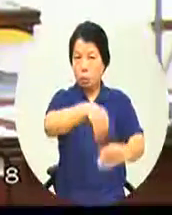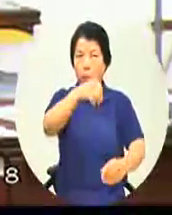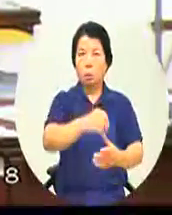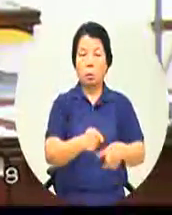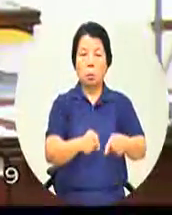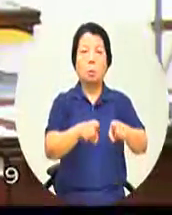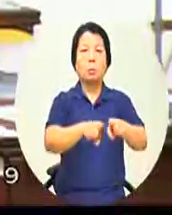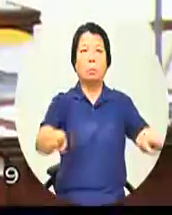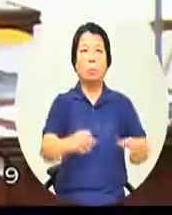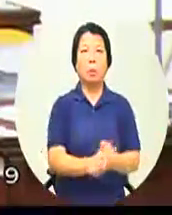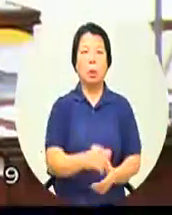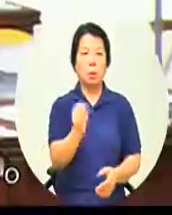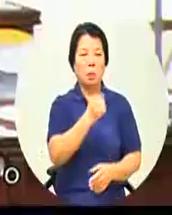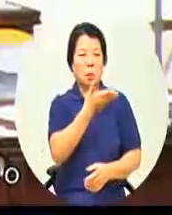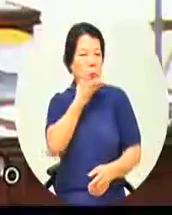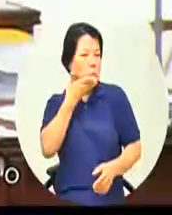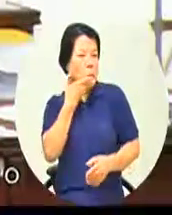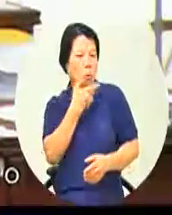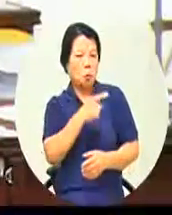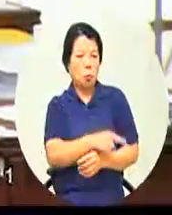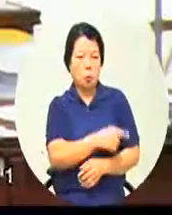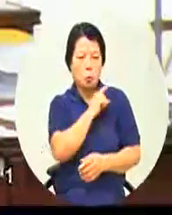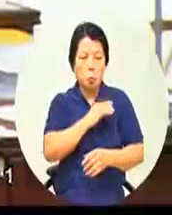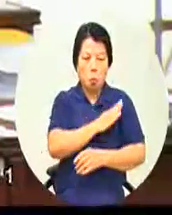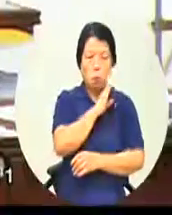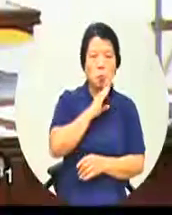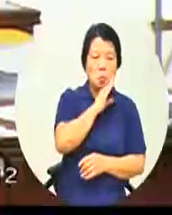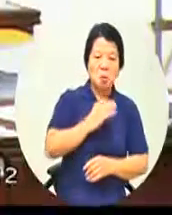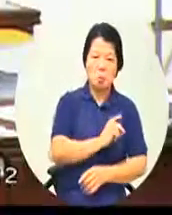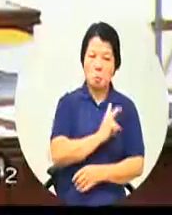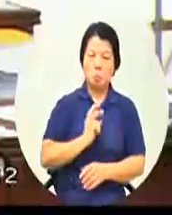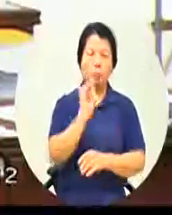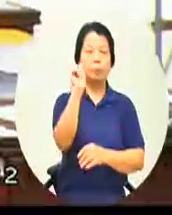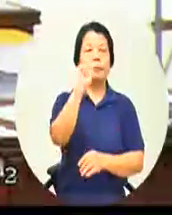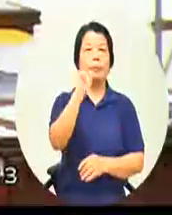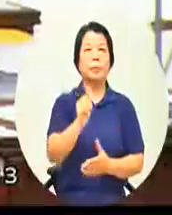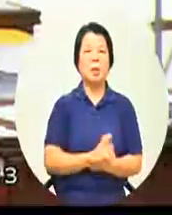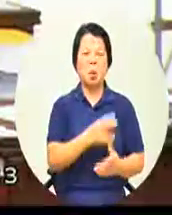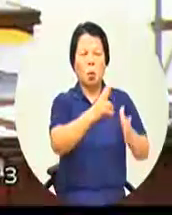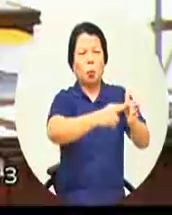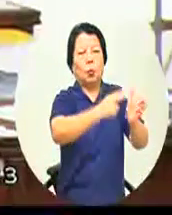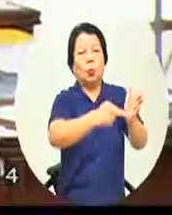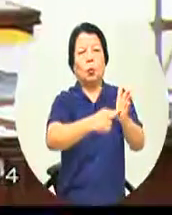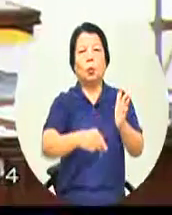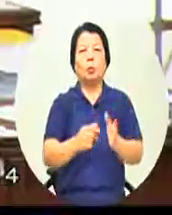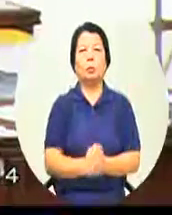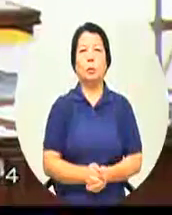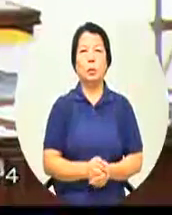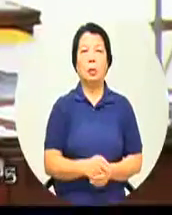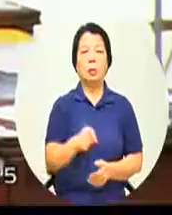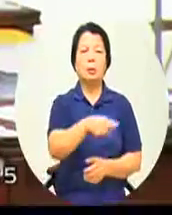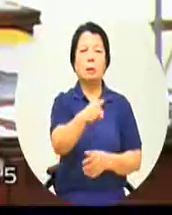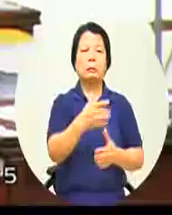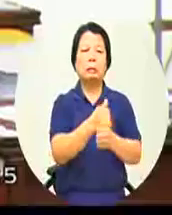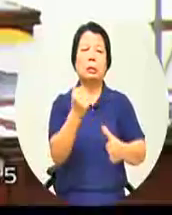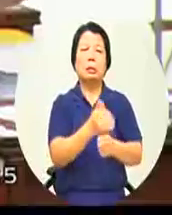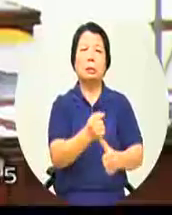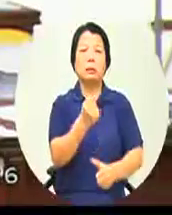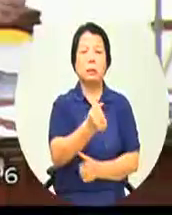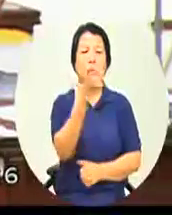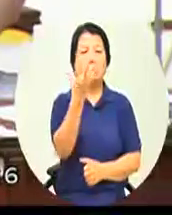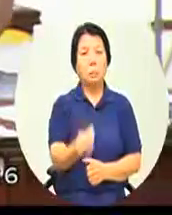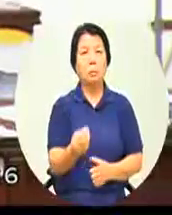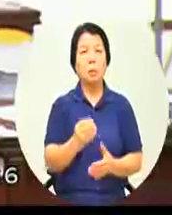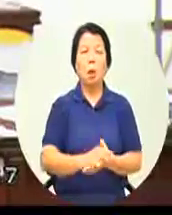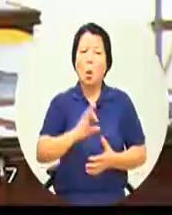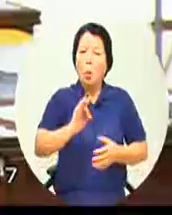物件是无可能输掉，伊讲啥物物件，我们都一直在解释了。但是最重要的一个问题啊，已经少子化，为什么